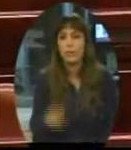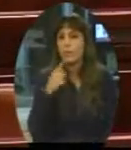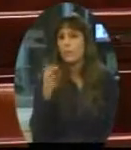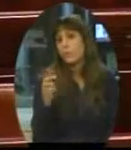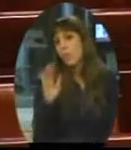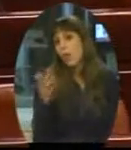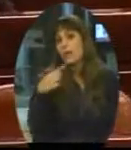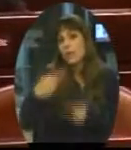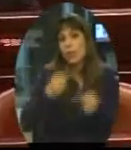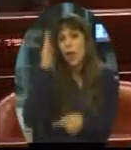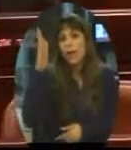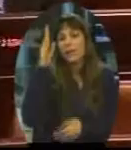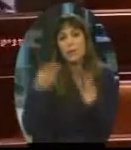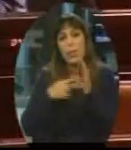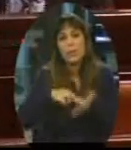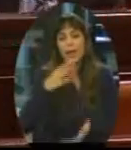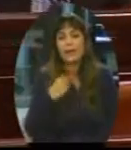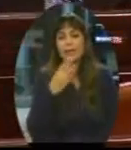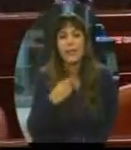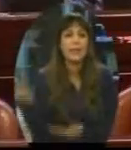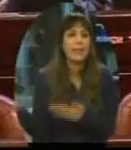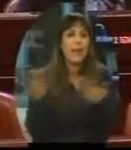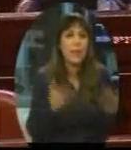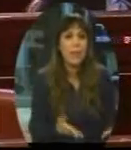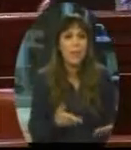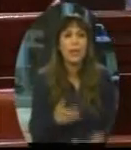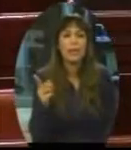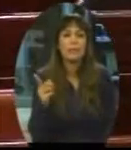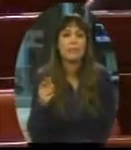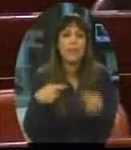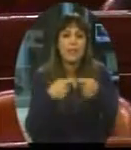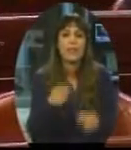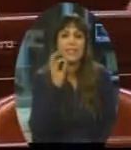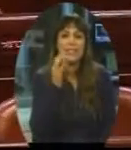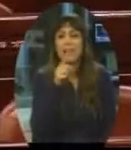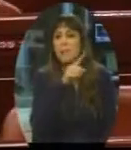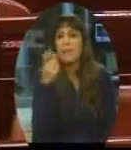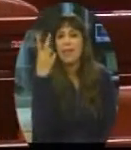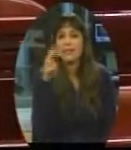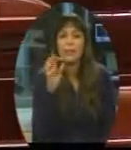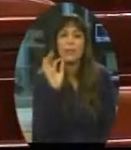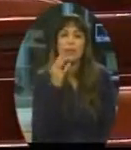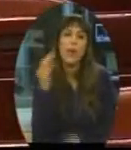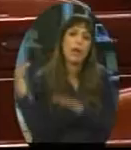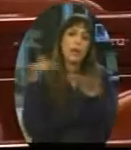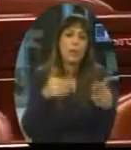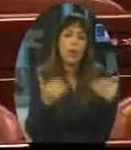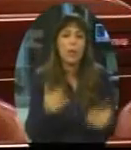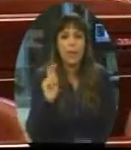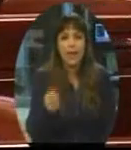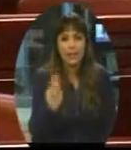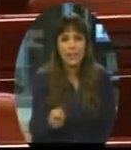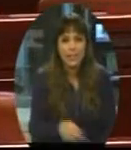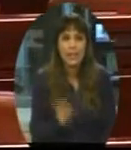של הפוליטיקה הישראלית. קבלו את הנואמים הצעירים, 120 בני נוער שהגיעו היום לכנסת כדי